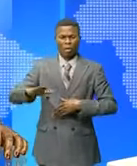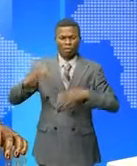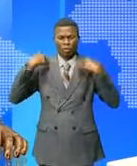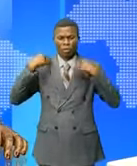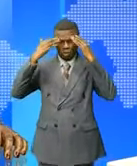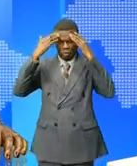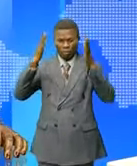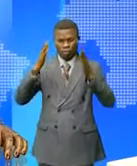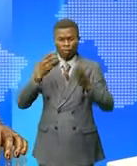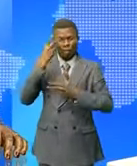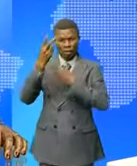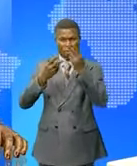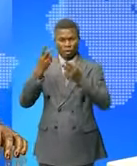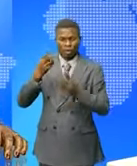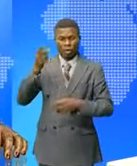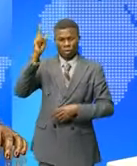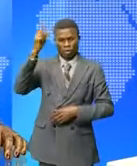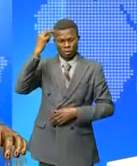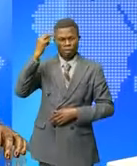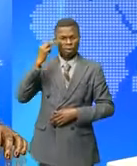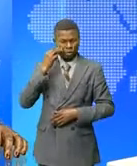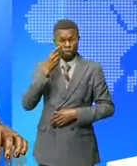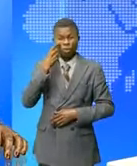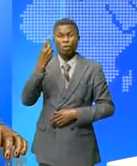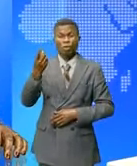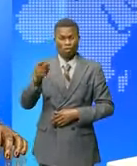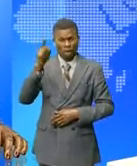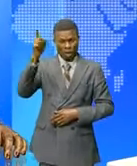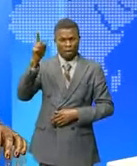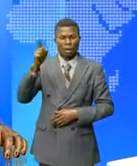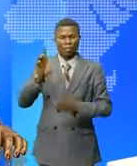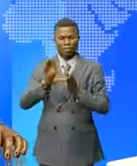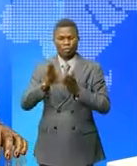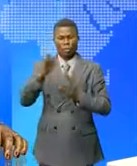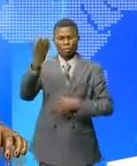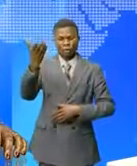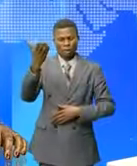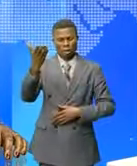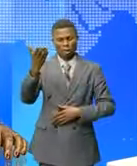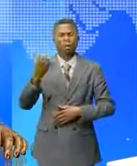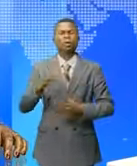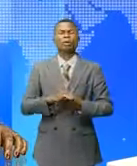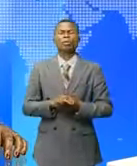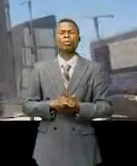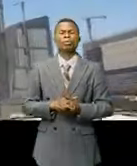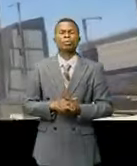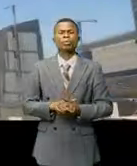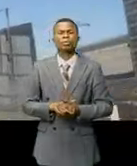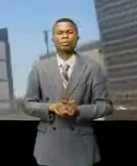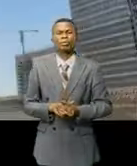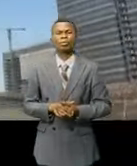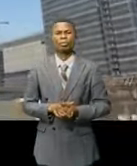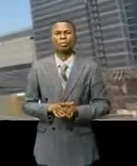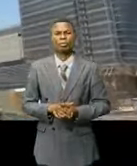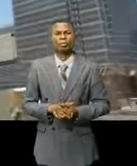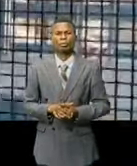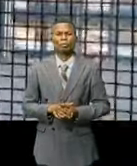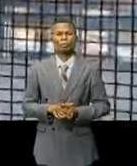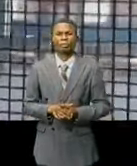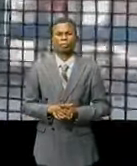était visitée par le Premier ministre Jean-Michel Samalou Kondé. Patito Mbango nous en parle dans ses reportages.